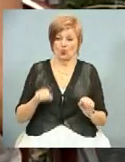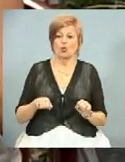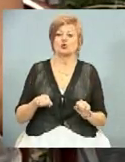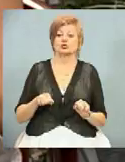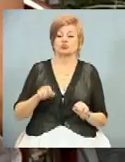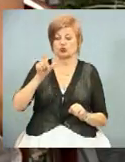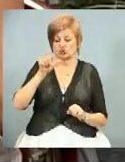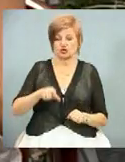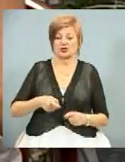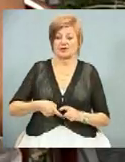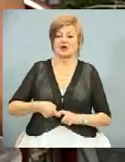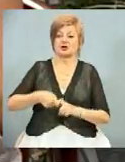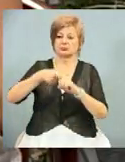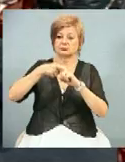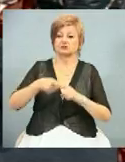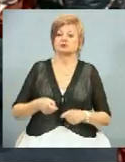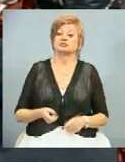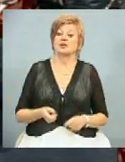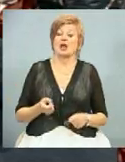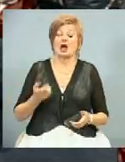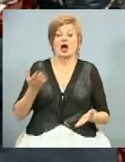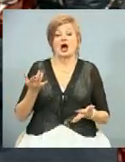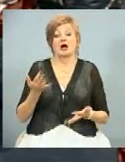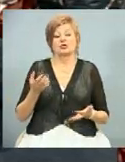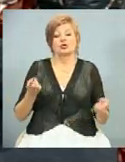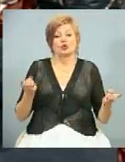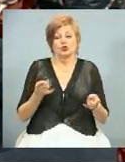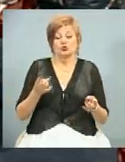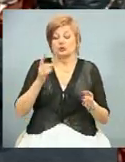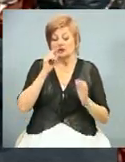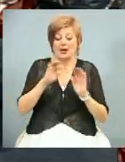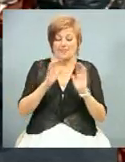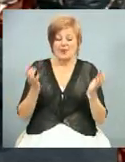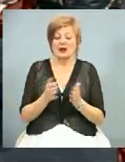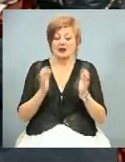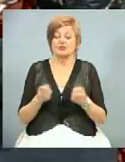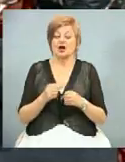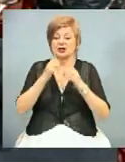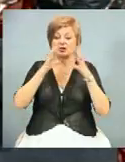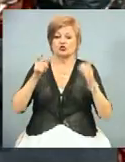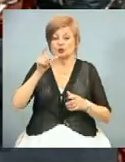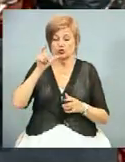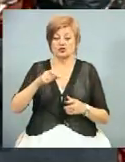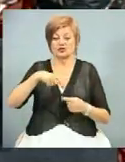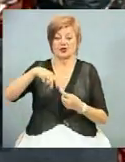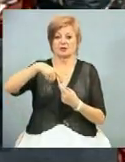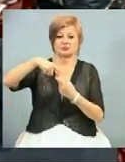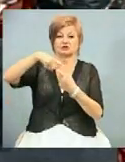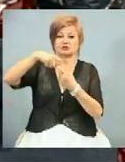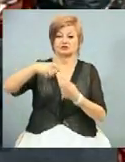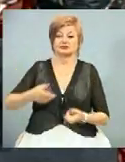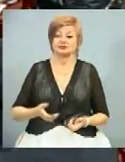кулі піднімуть людину в повітря. Так. А скільки це знадобиться таких маленьких кульок надути, щоб людина просто в повітря